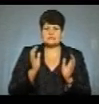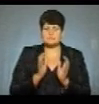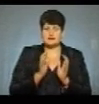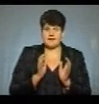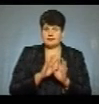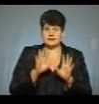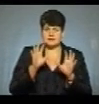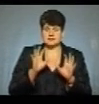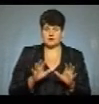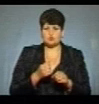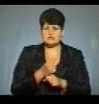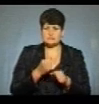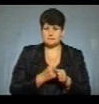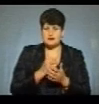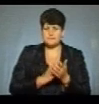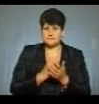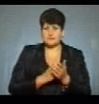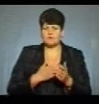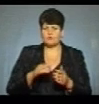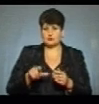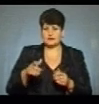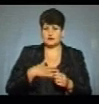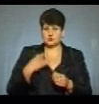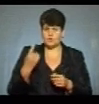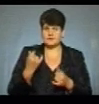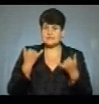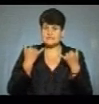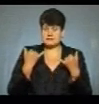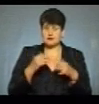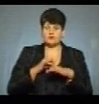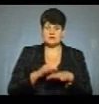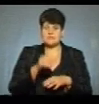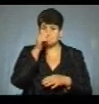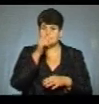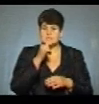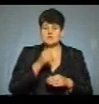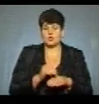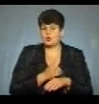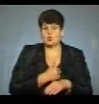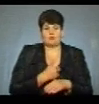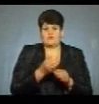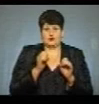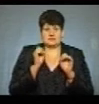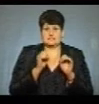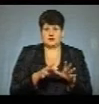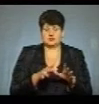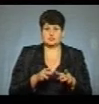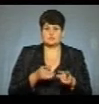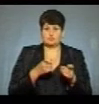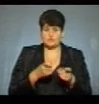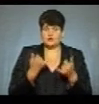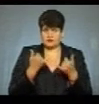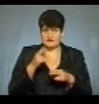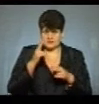незаконна зброя, боєприпаси у мешканців нашої області. Зараз проходить місячник добровільної здачі зброї. До речі, сьогодні він якраз завершився,